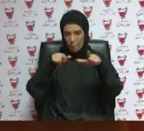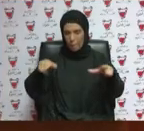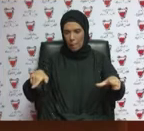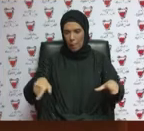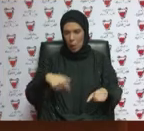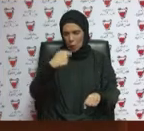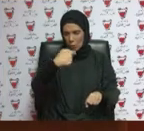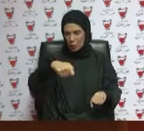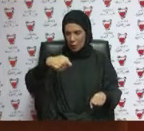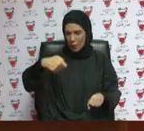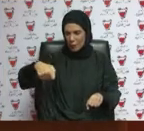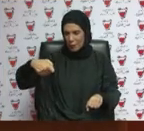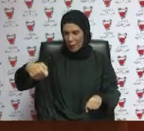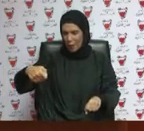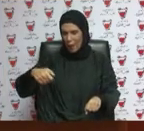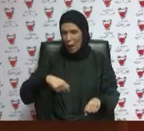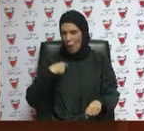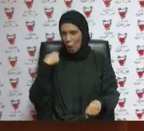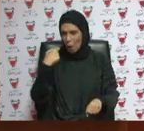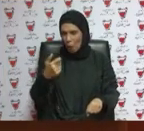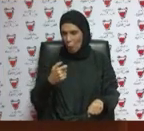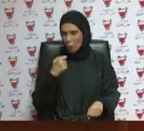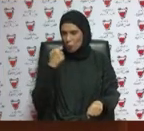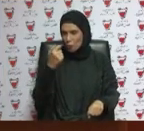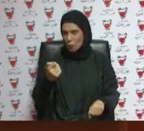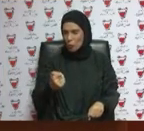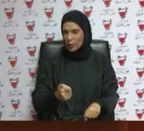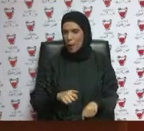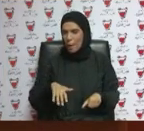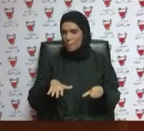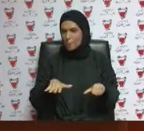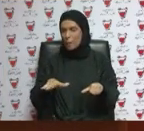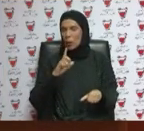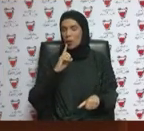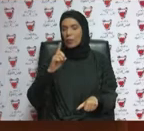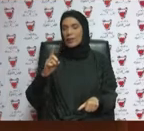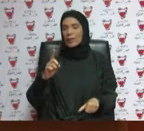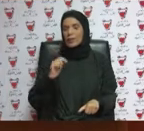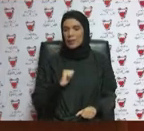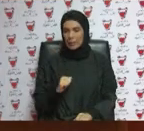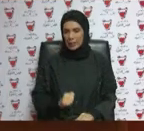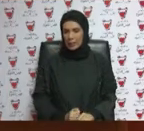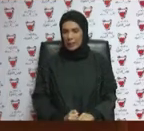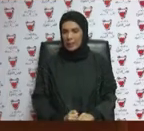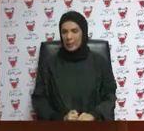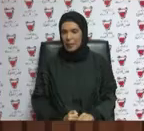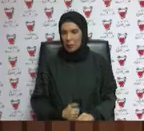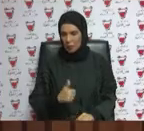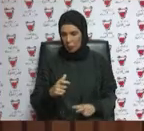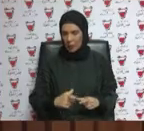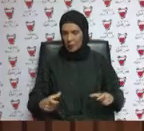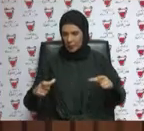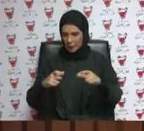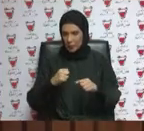سددت سندات والتزامات مالية فوق المليار دولار. هذا يعطي مؤشر ورسالة للداخل وللخارج على حسن إدارة